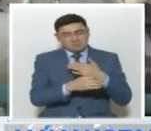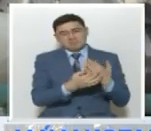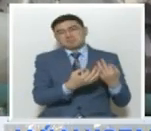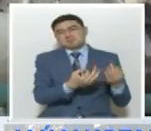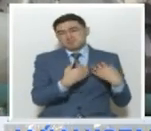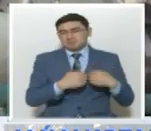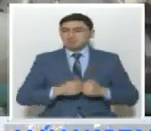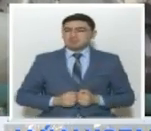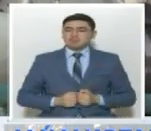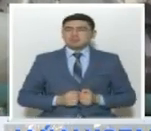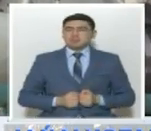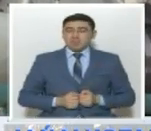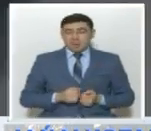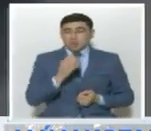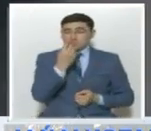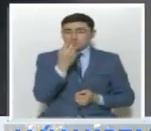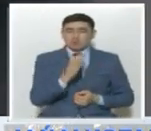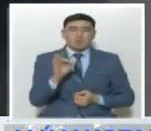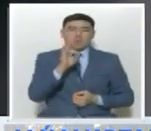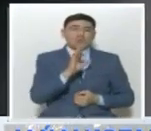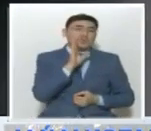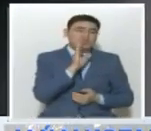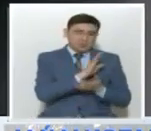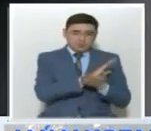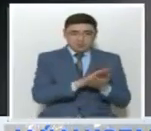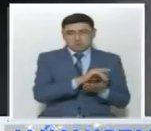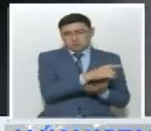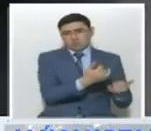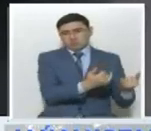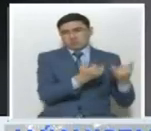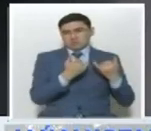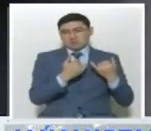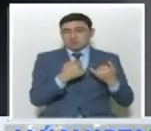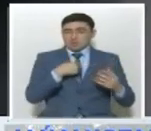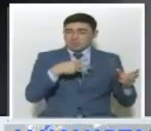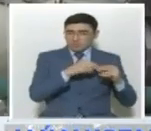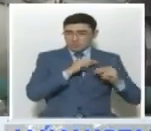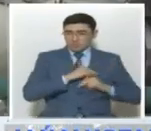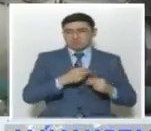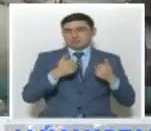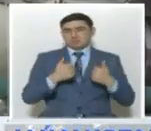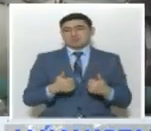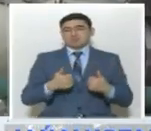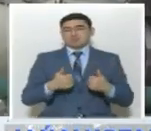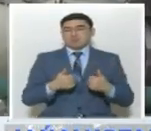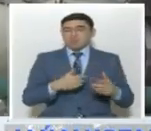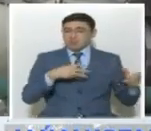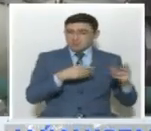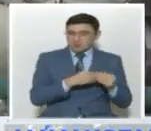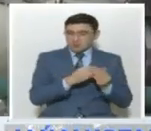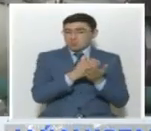мына тұщы су жағына көмектесіп тұрады. Біз тығыз қарым-қатынастамыз. Қызметіміз